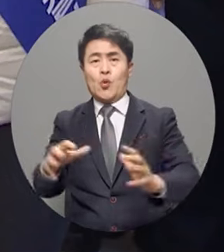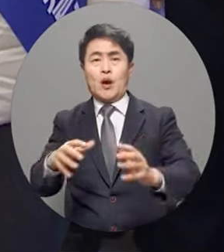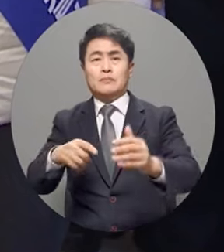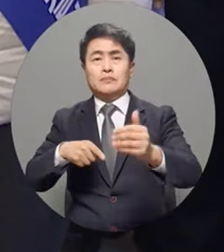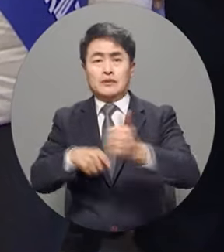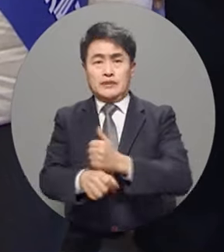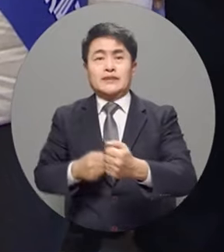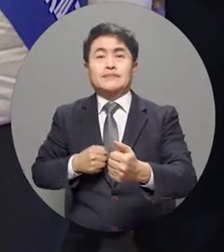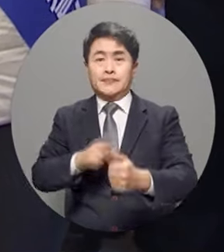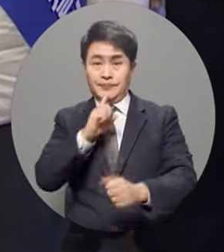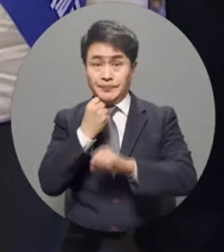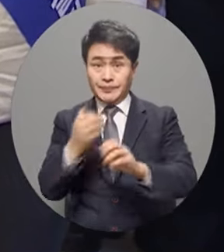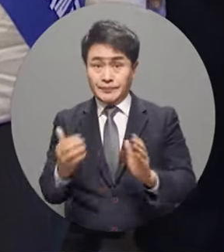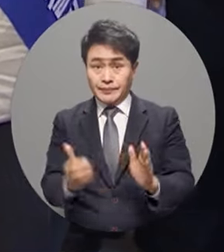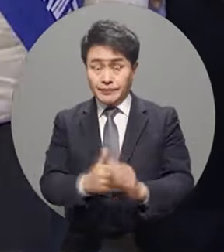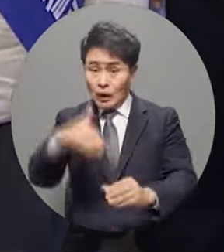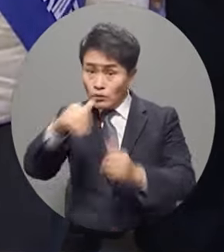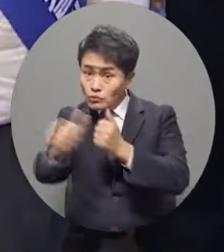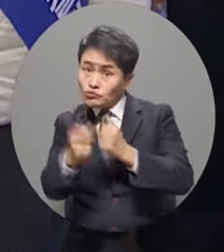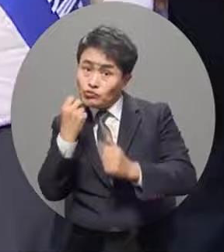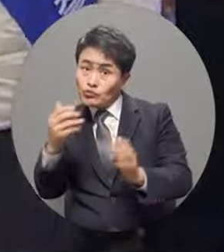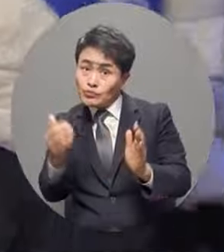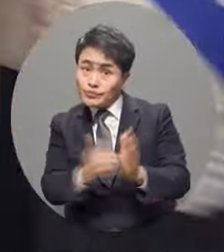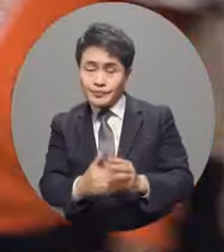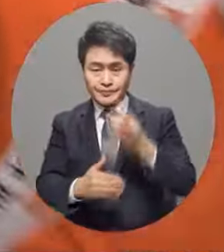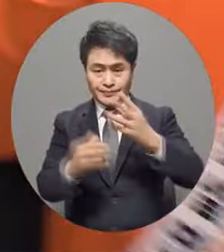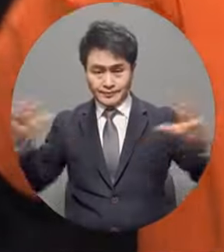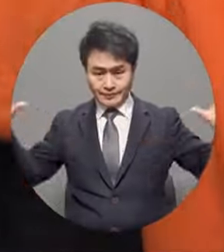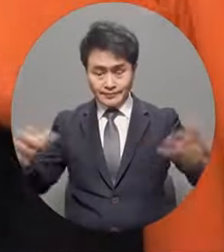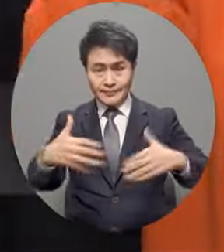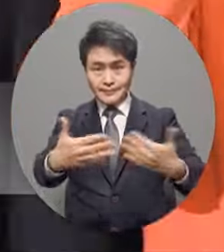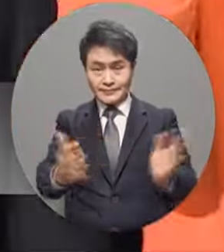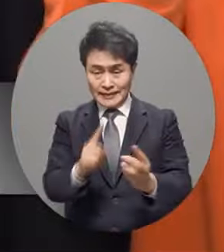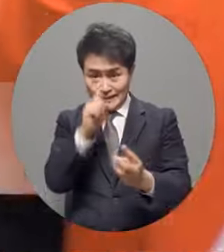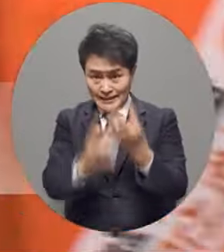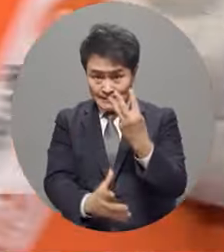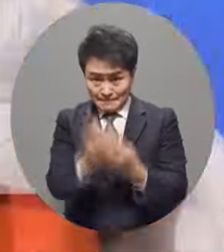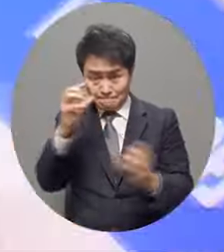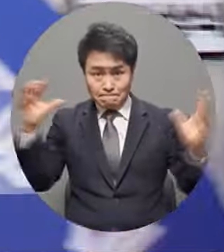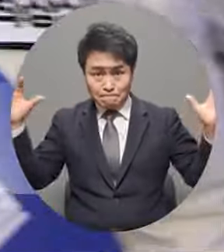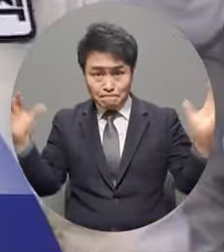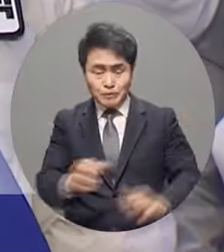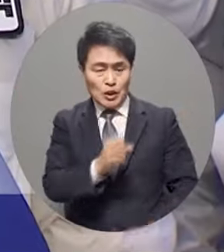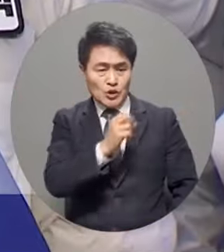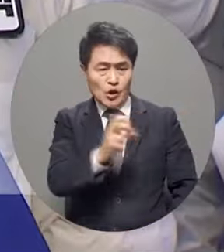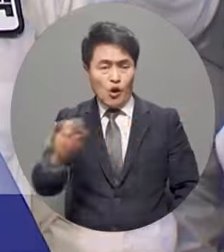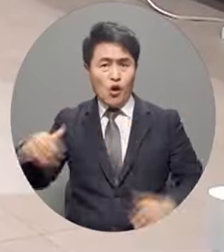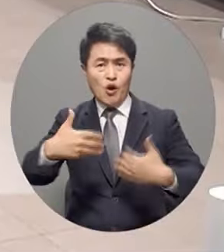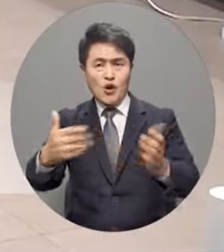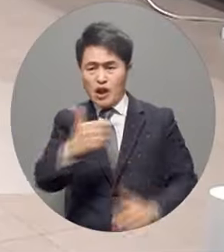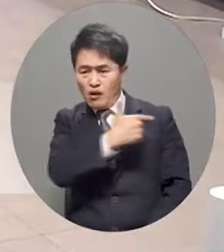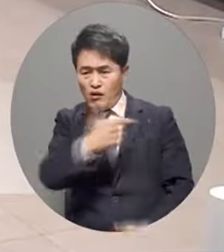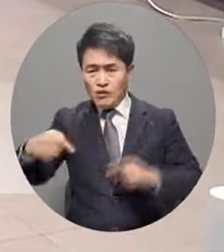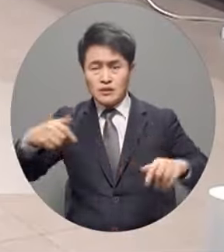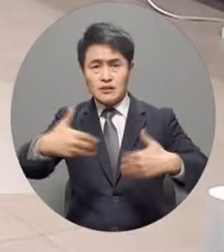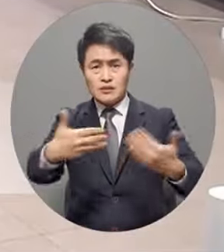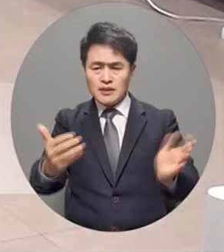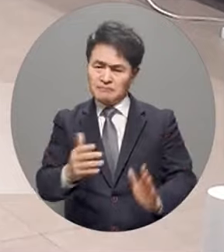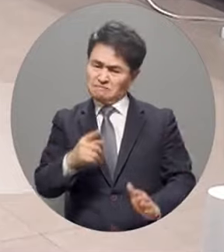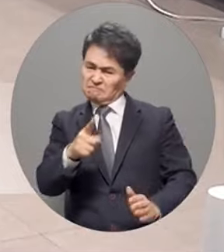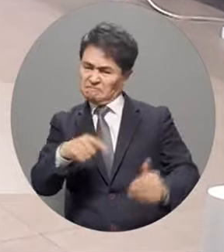총선을 두 달 앞두고 제3지대가 단일 깃발 아래 뭉치자 여야의 두 거대 정당은 애써